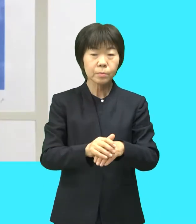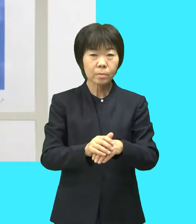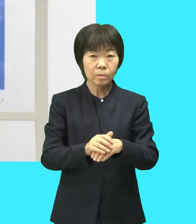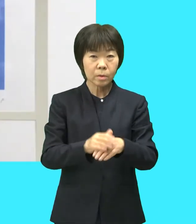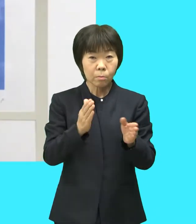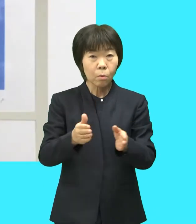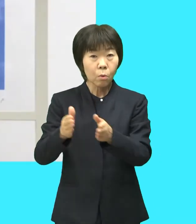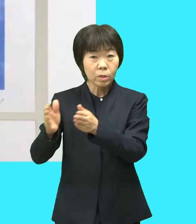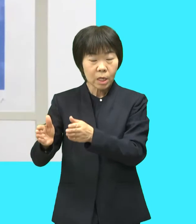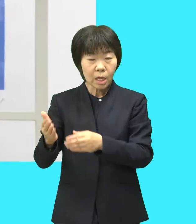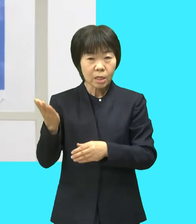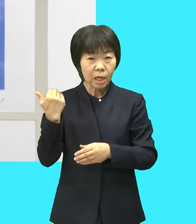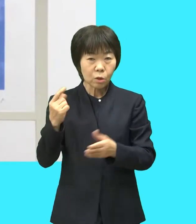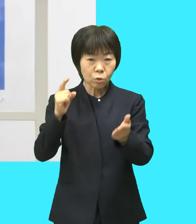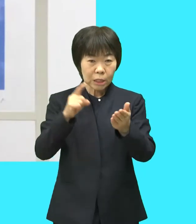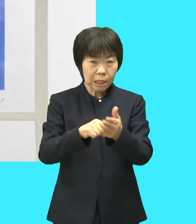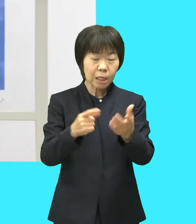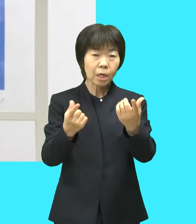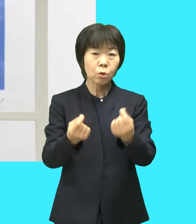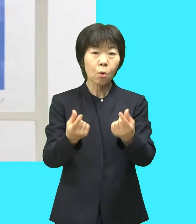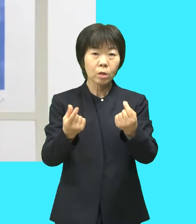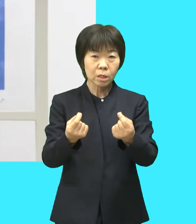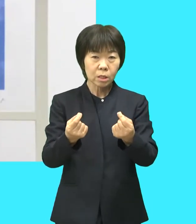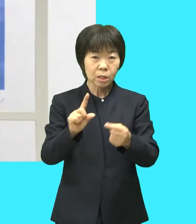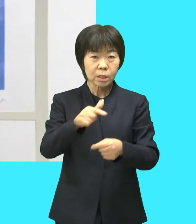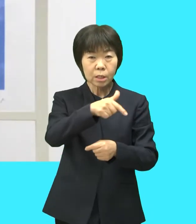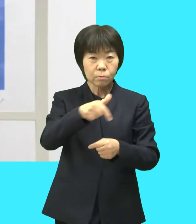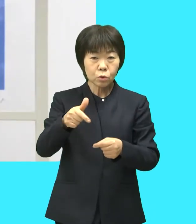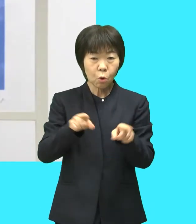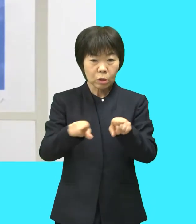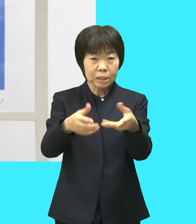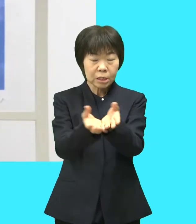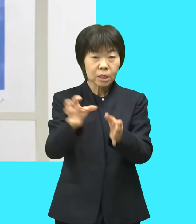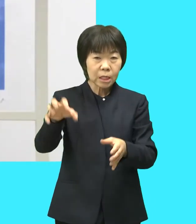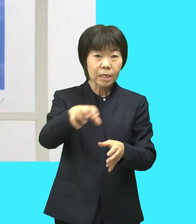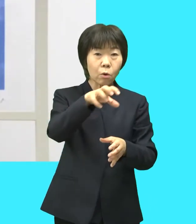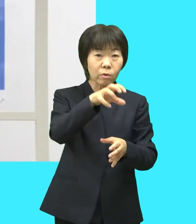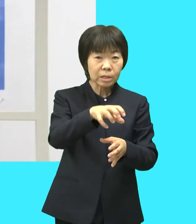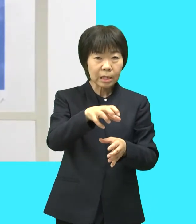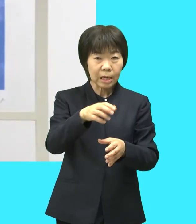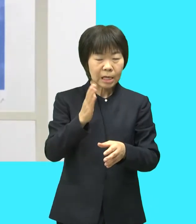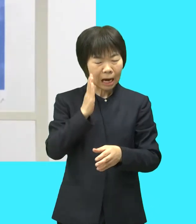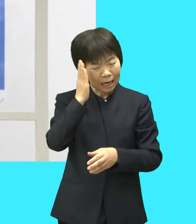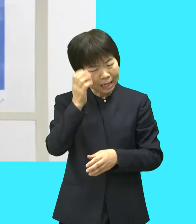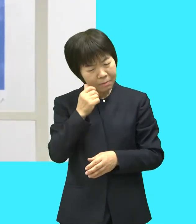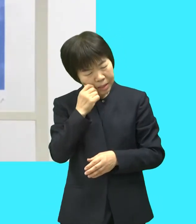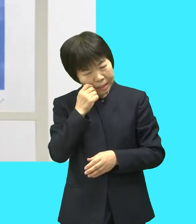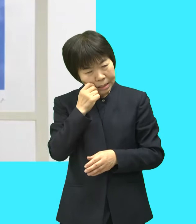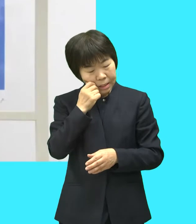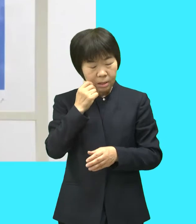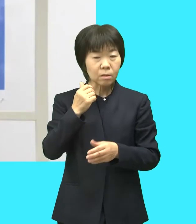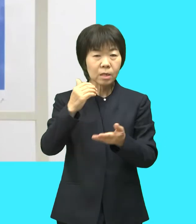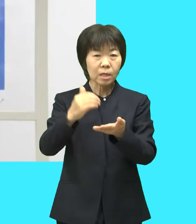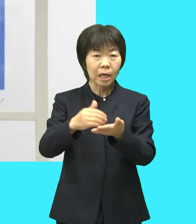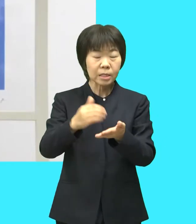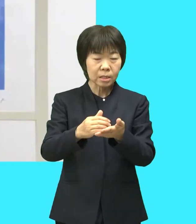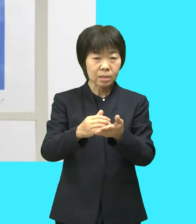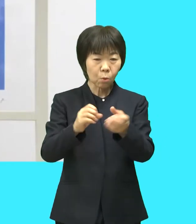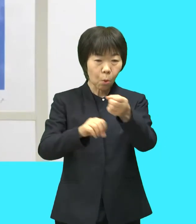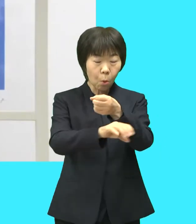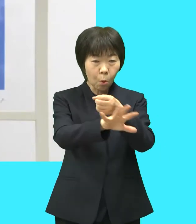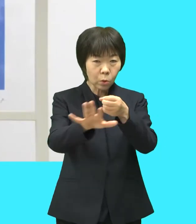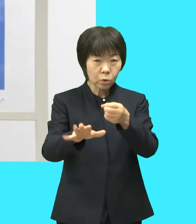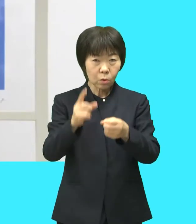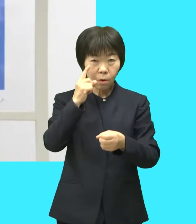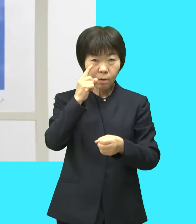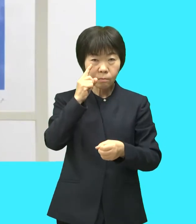一方で先ほどご指摘があったとおり一部の自治体においてなかなか難しいという話があるという報道を拝見した